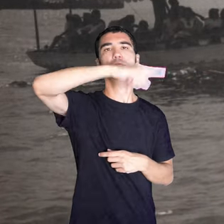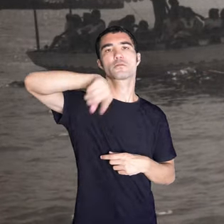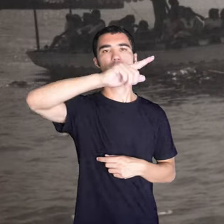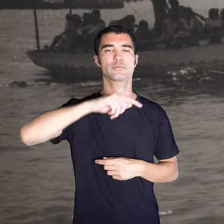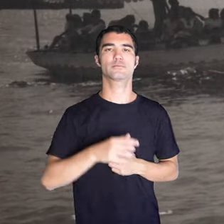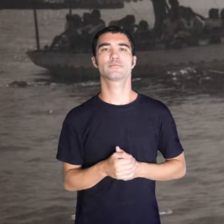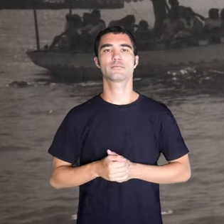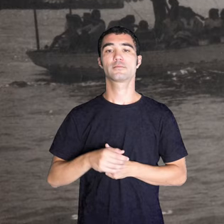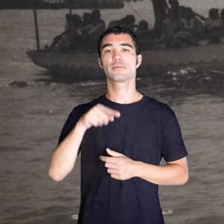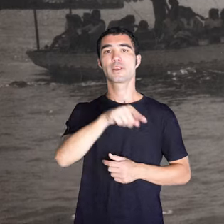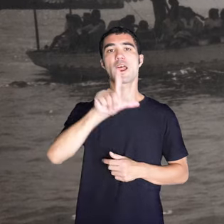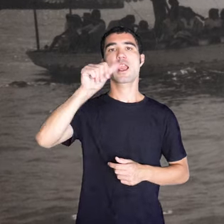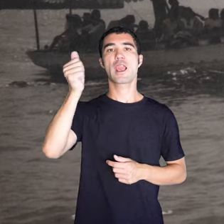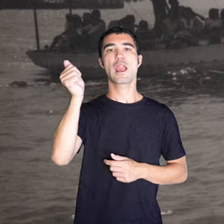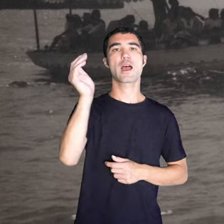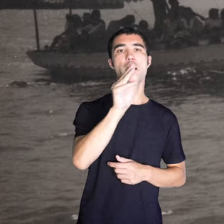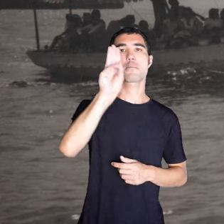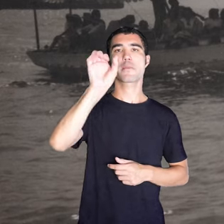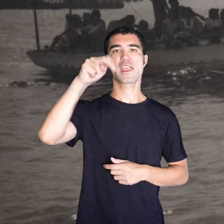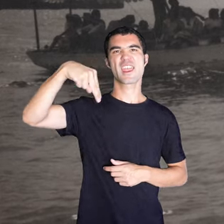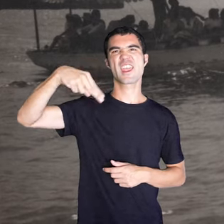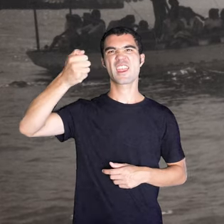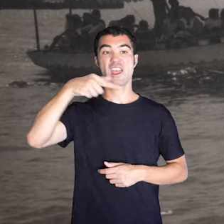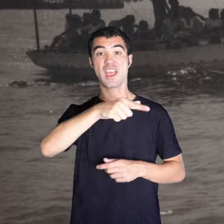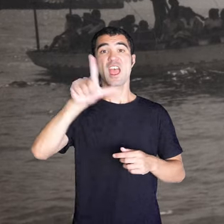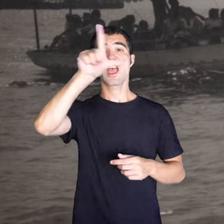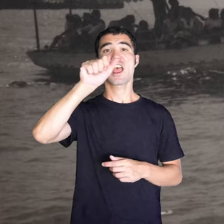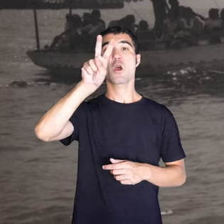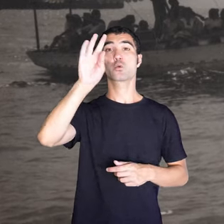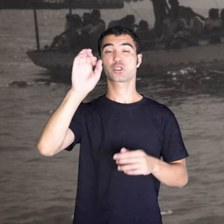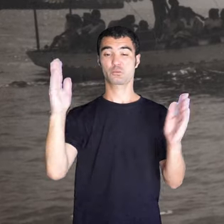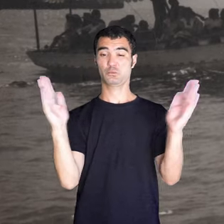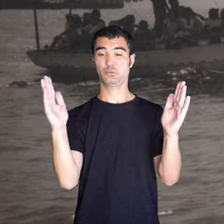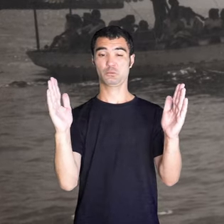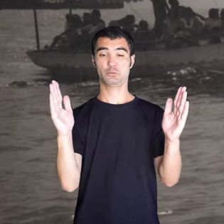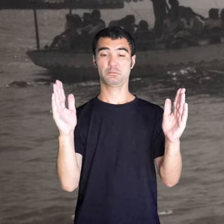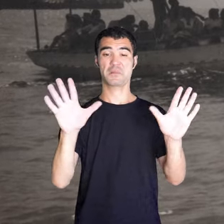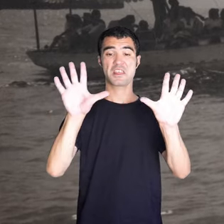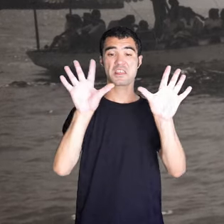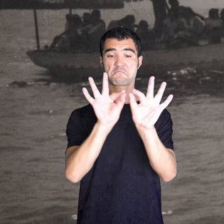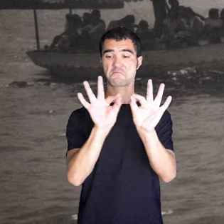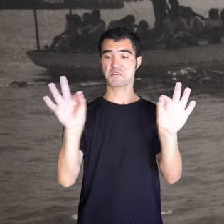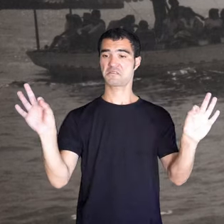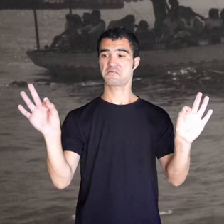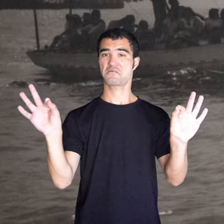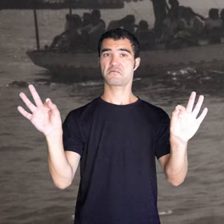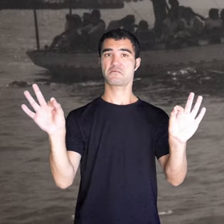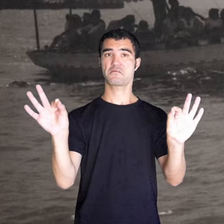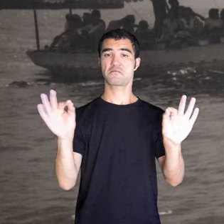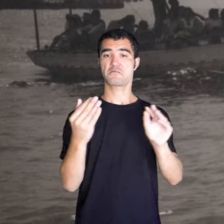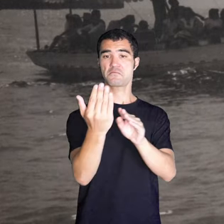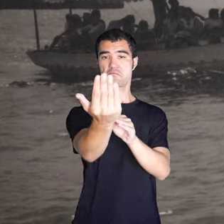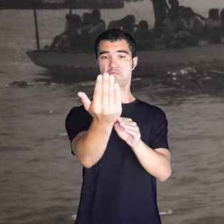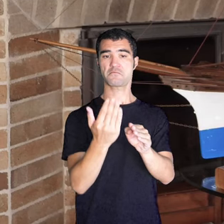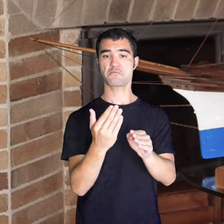Aquesta barca era La Penya, era un llaüt de 10 metres de popa